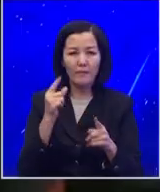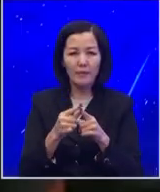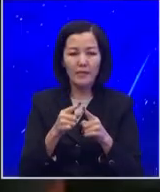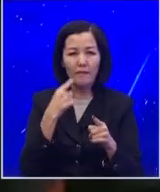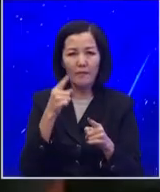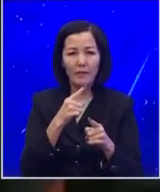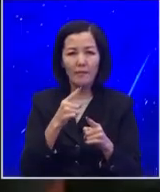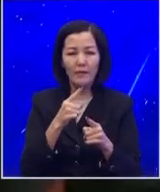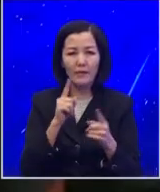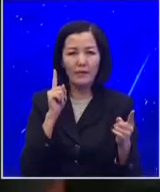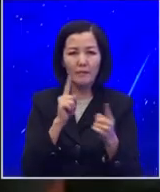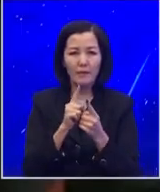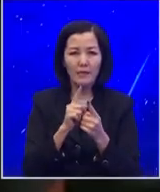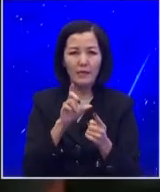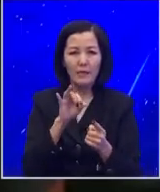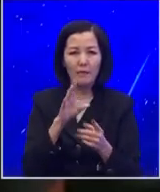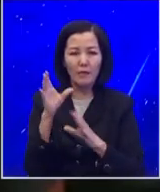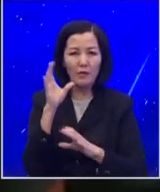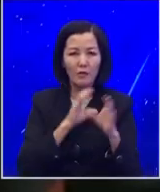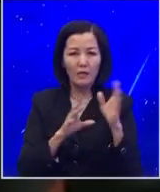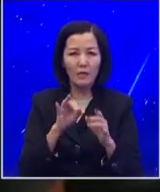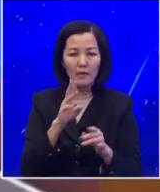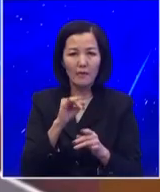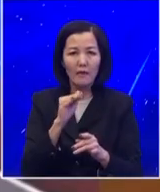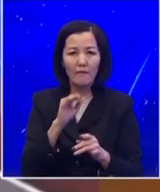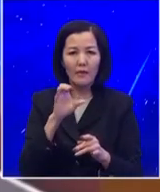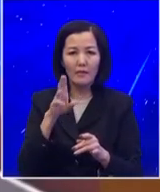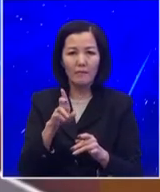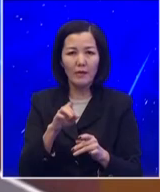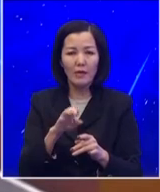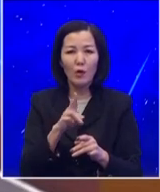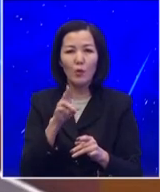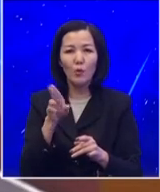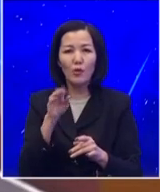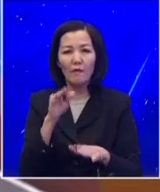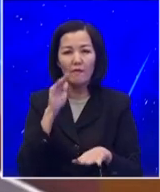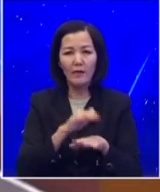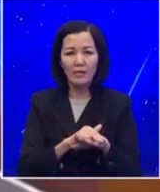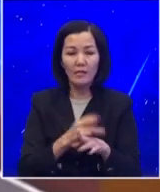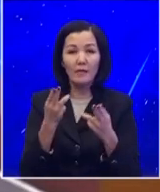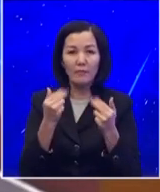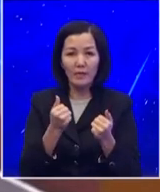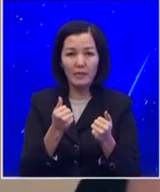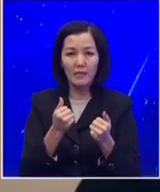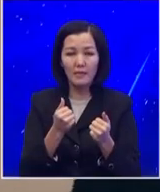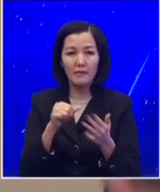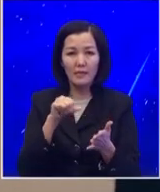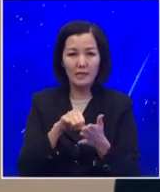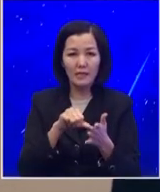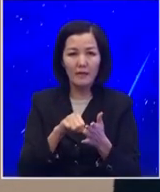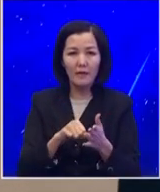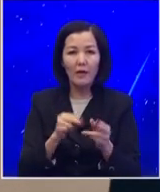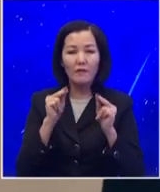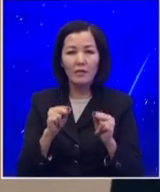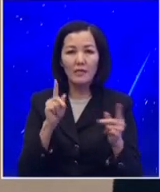его собеседник, химик из Института криминалистики ФСБ Константин Кудрявцев, фактически признался в содеянном. В